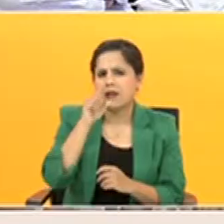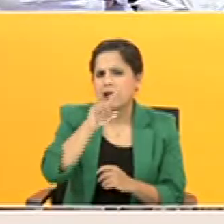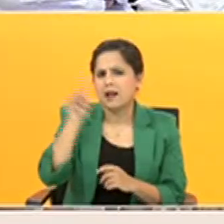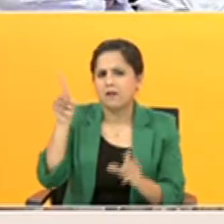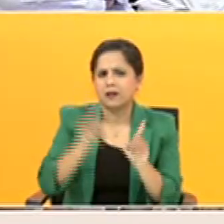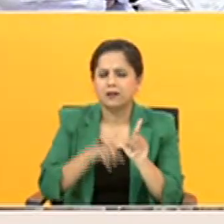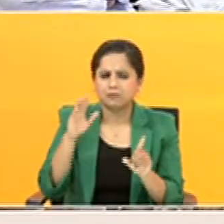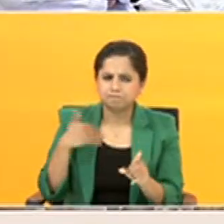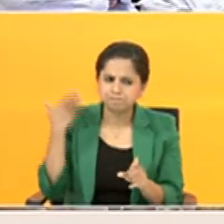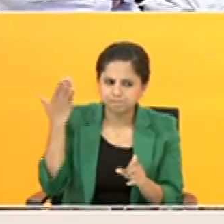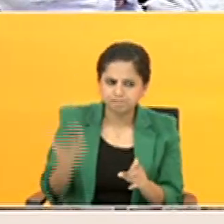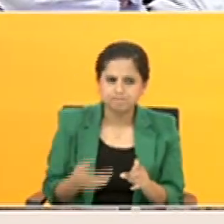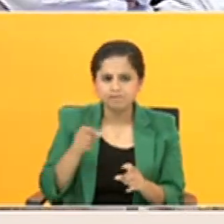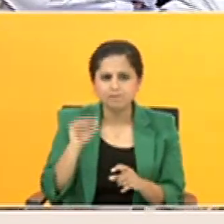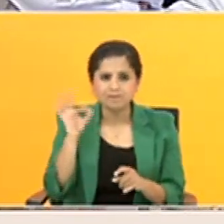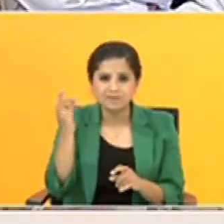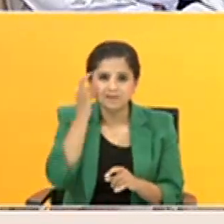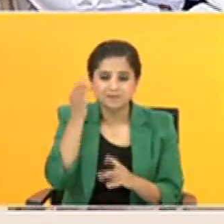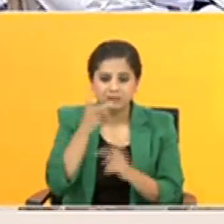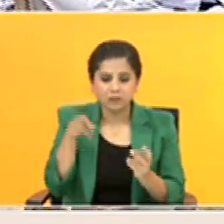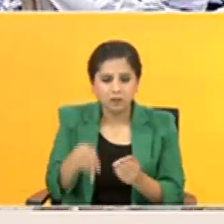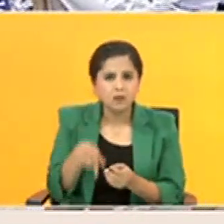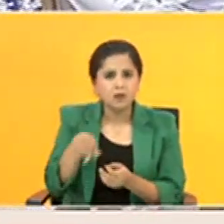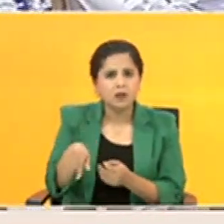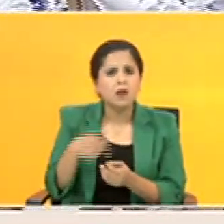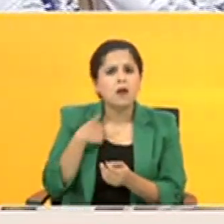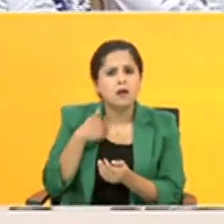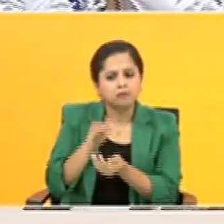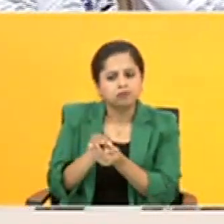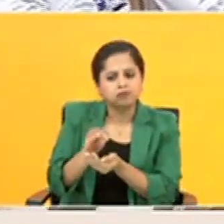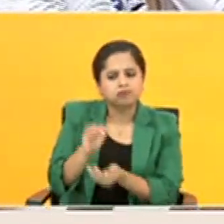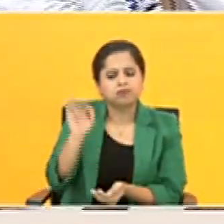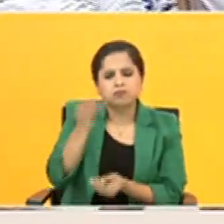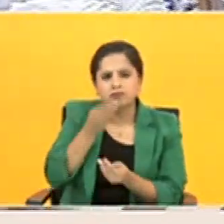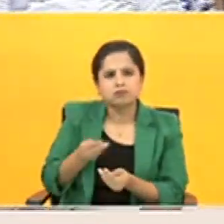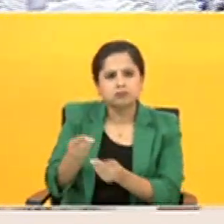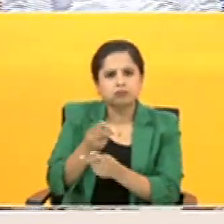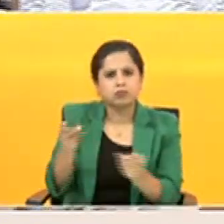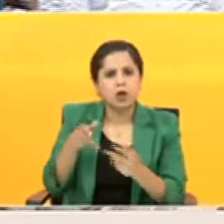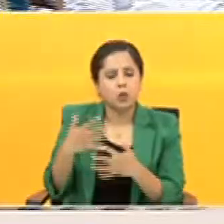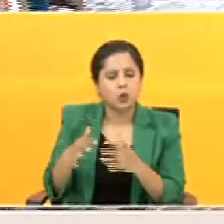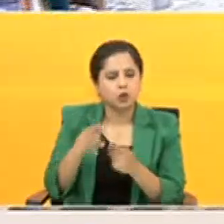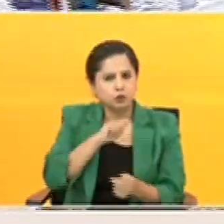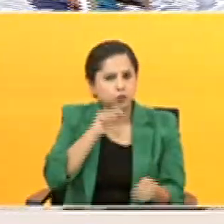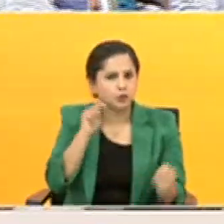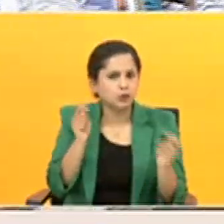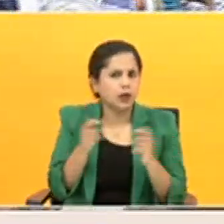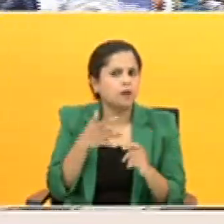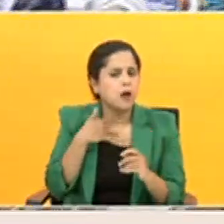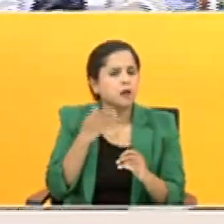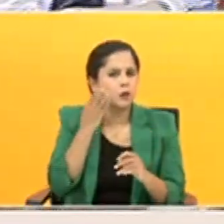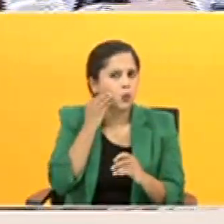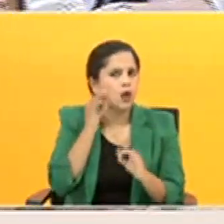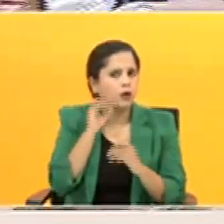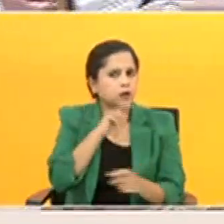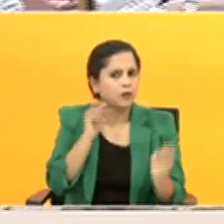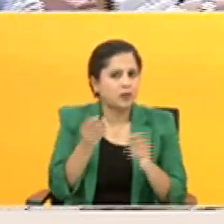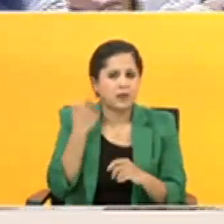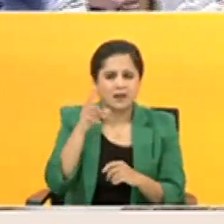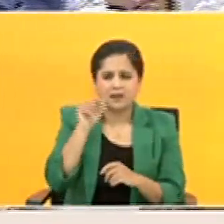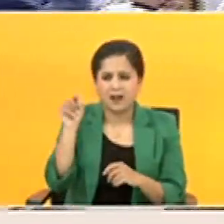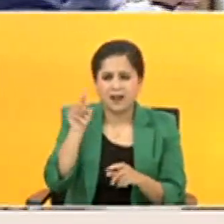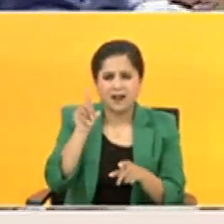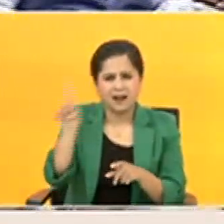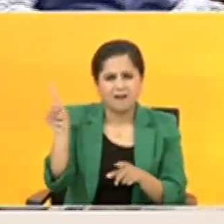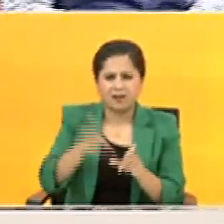में मधुमक्खी पालन में भारत में एक स्वीट रिवॉल्यूशन हुआ है। आज से 10-11 साल